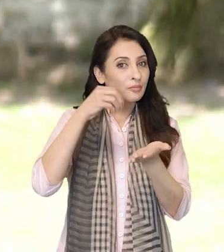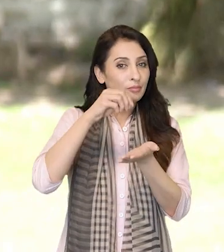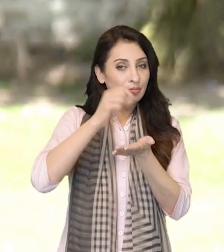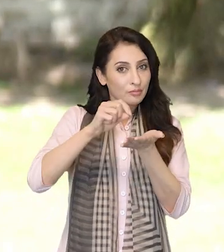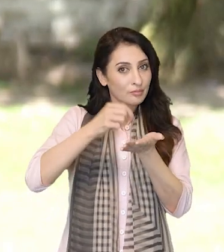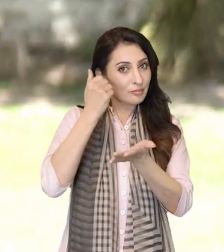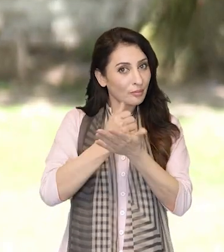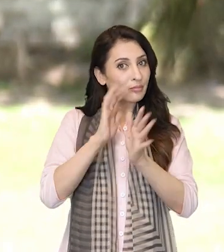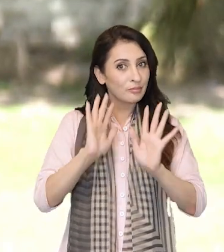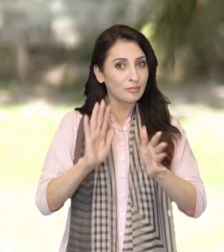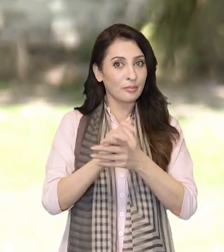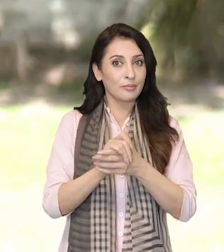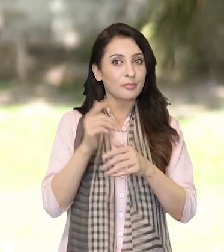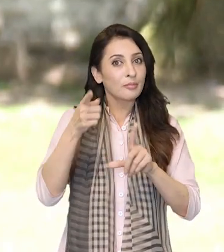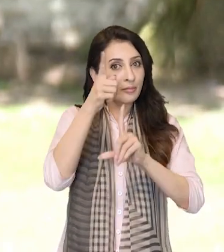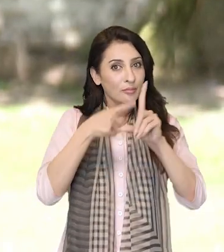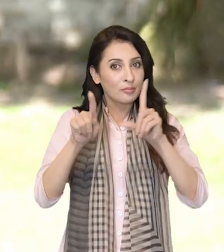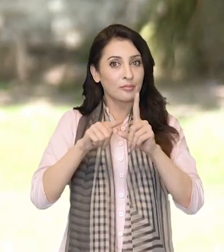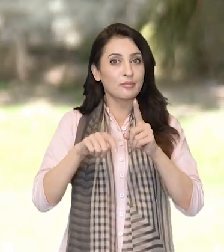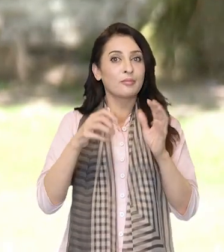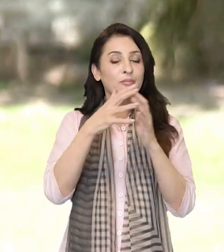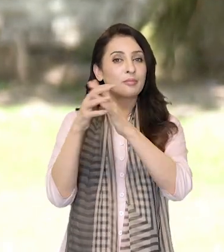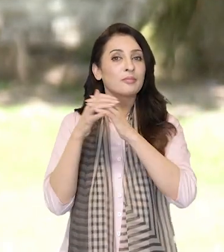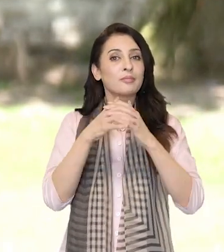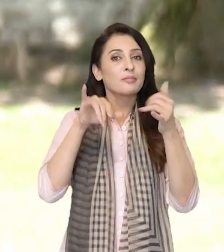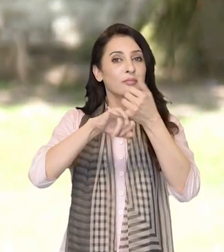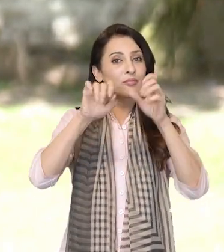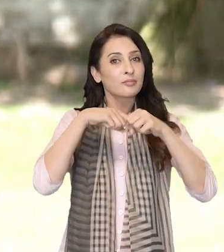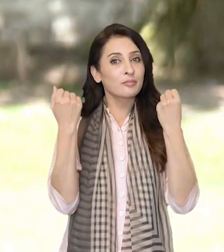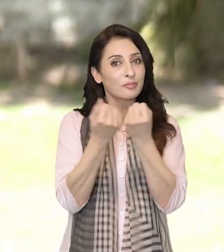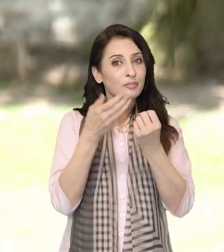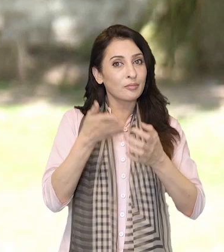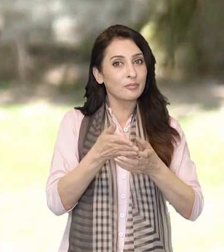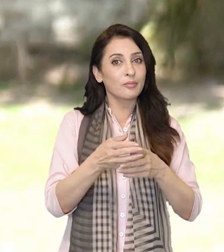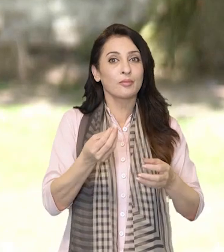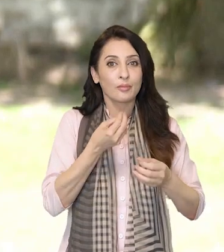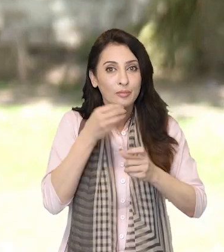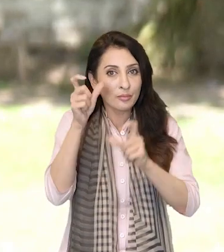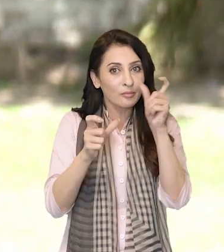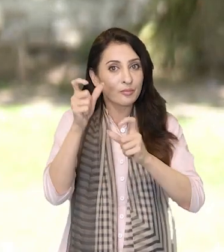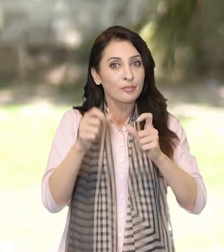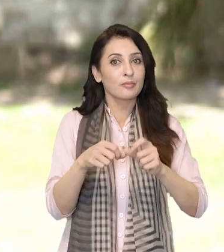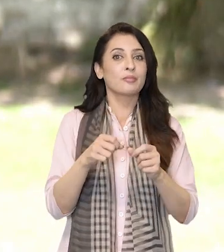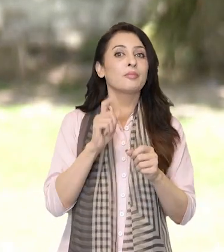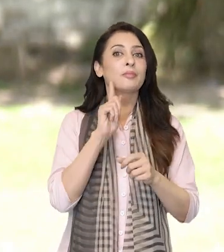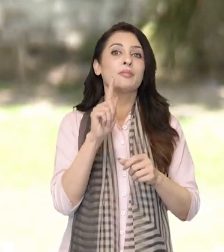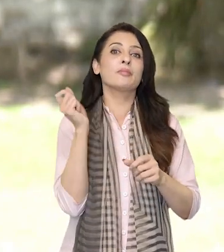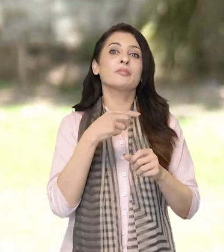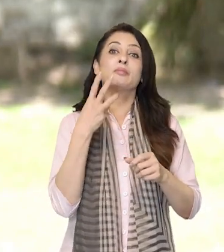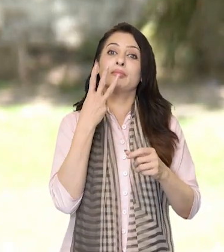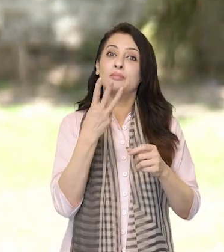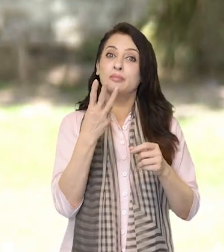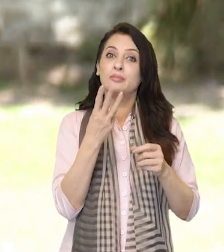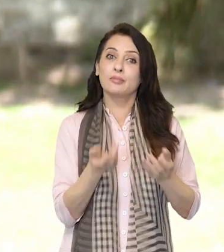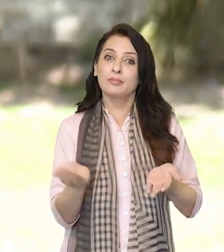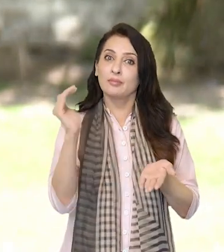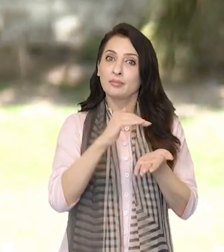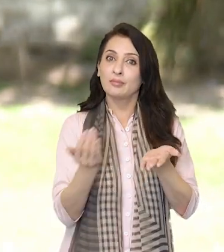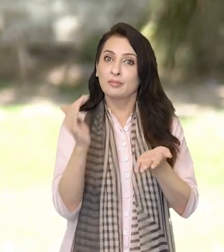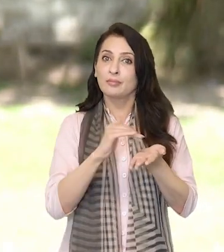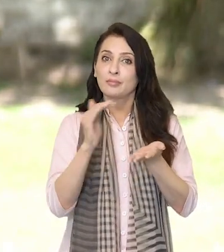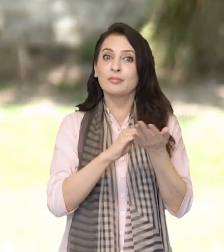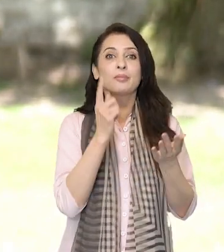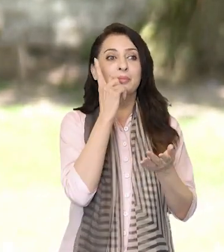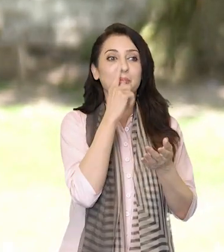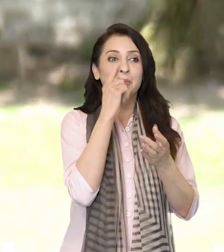बेनिफिशियल है। फिर ओल्ड होम में हमने MOU साइन किया है एक लाहौर अमेरिकन स्कूल के साथ। उनके बच्चे, लाहौर अमेरिकन स्कूल के बच्चे आते हैं ओल्ड होम